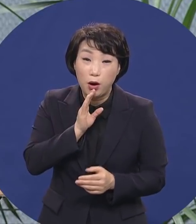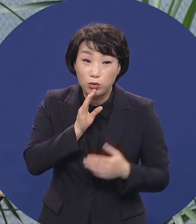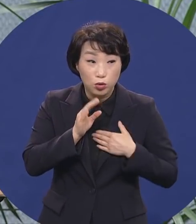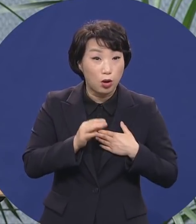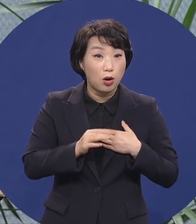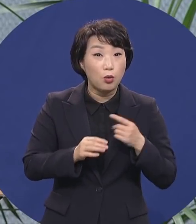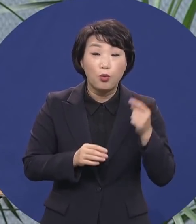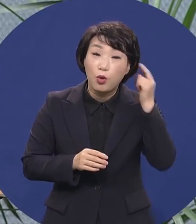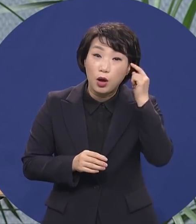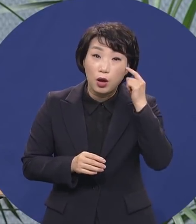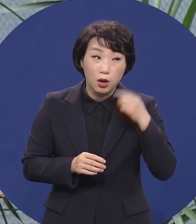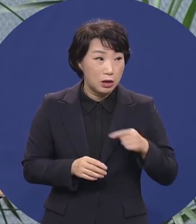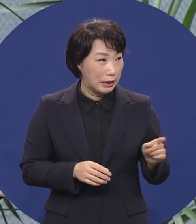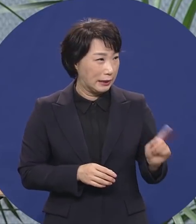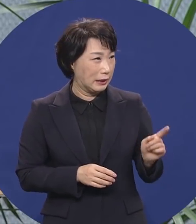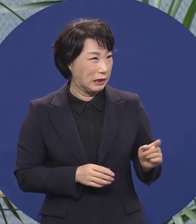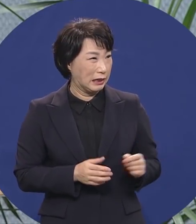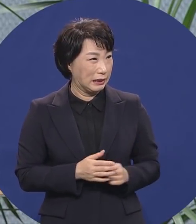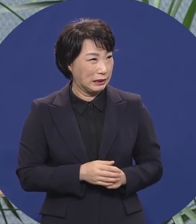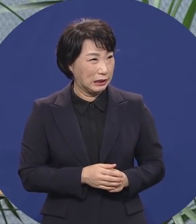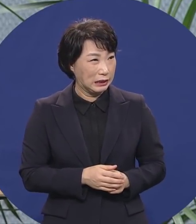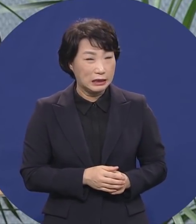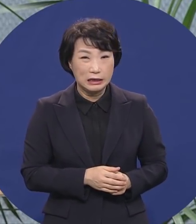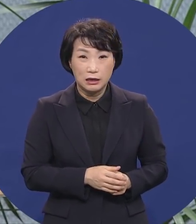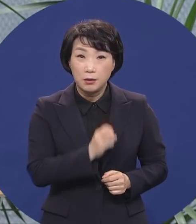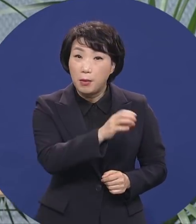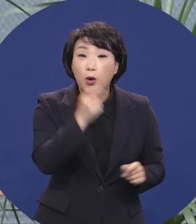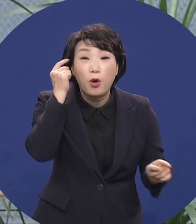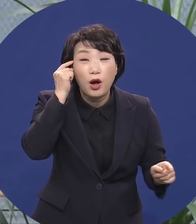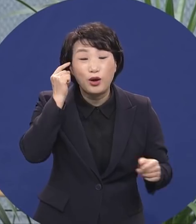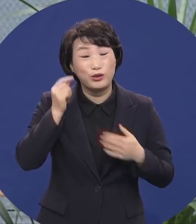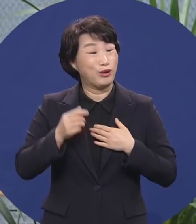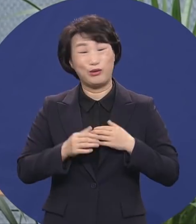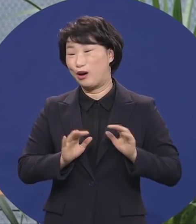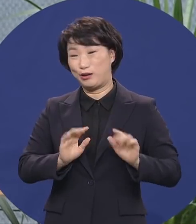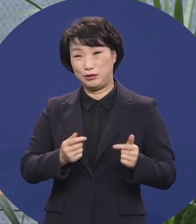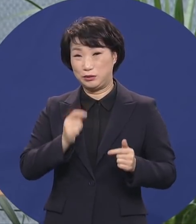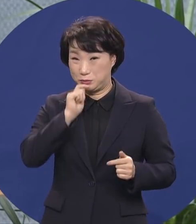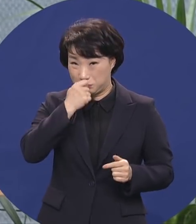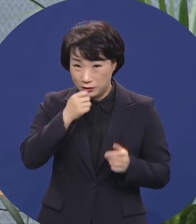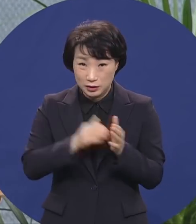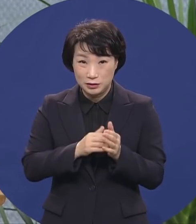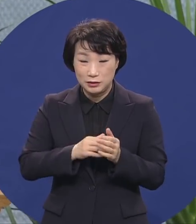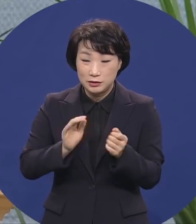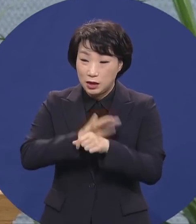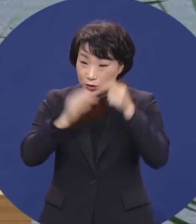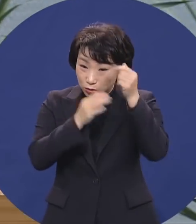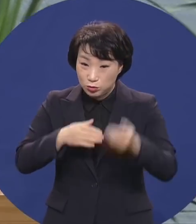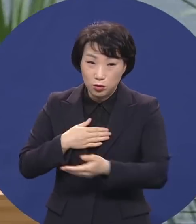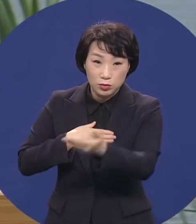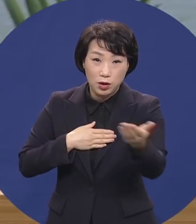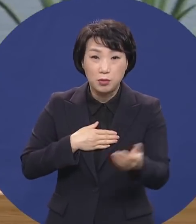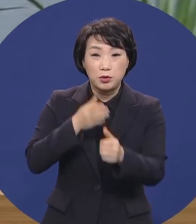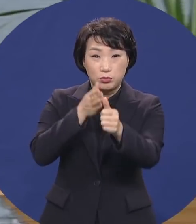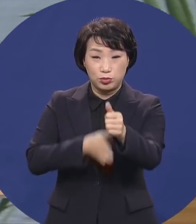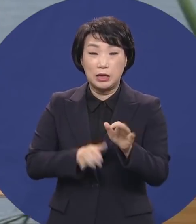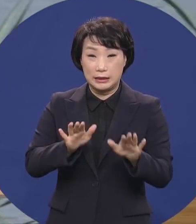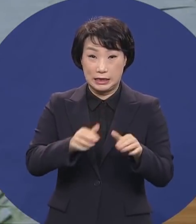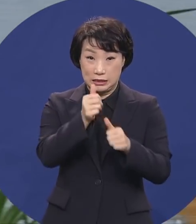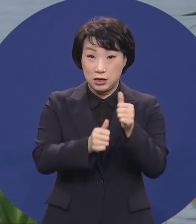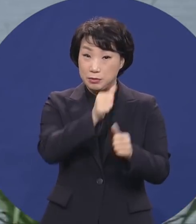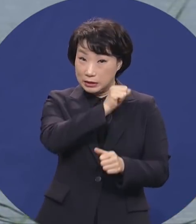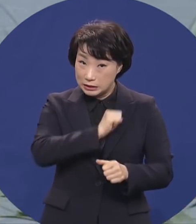뭐 때문에 아는 척 없어요. 사랑하는 여러분 간절히 비옵나니 시험을 참는